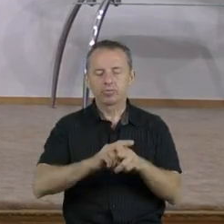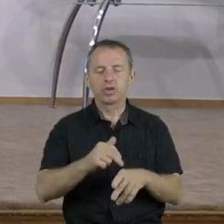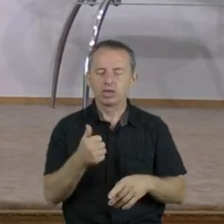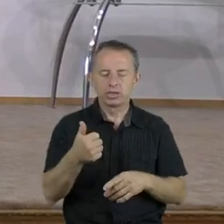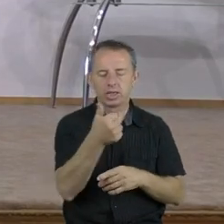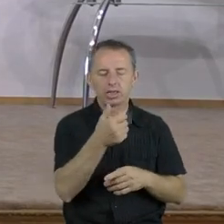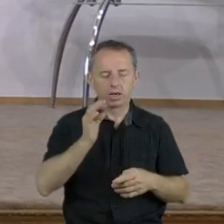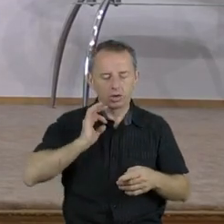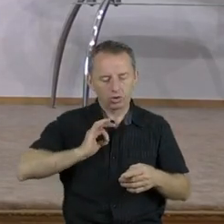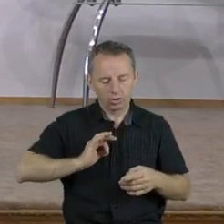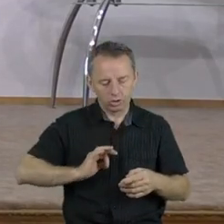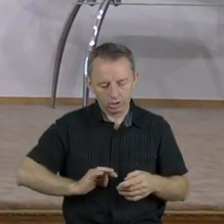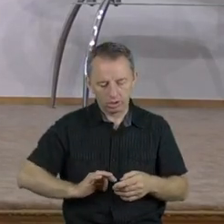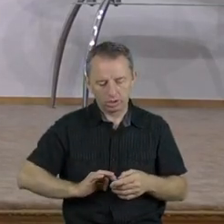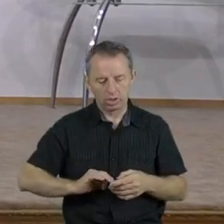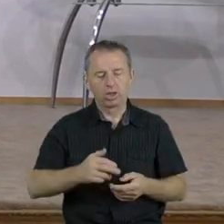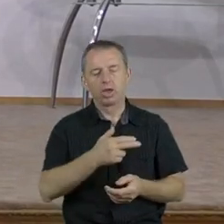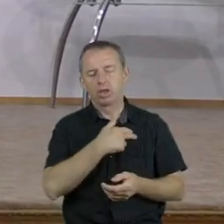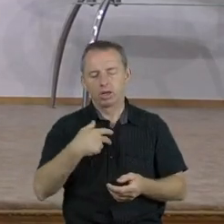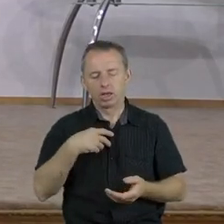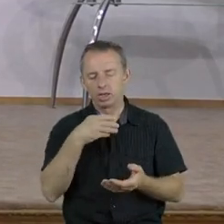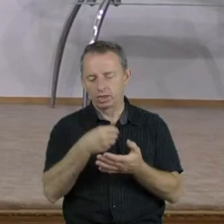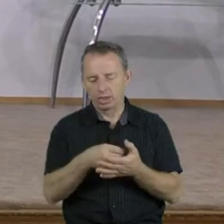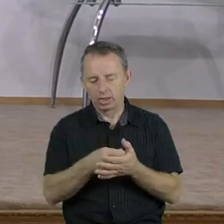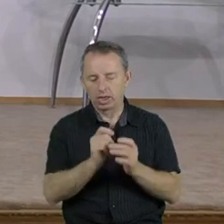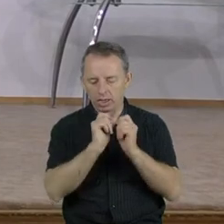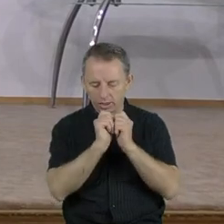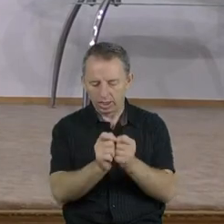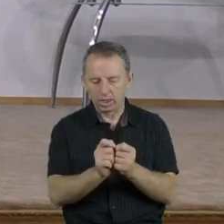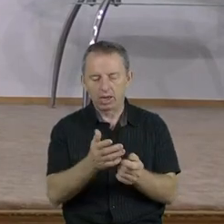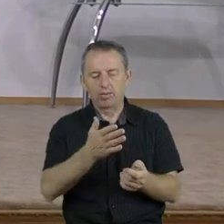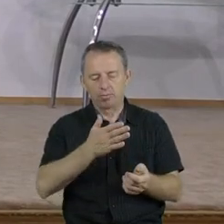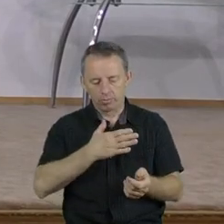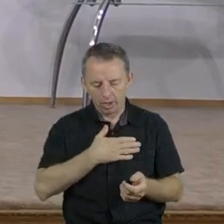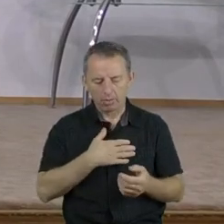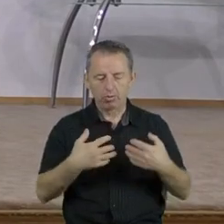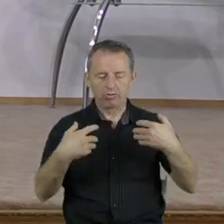Syna, a nasz najcenniejszy dar, jaki mamy w życiu.